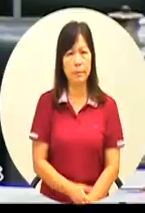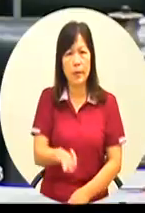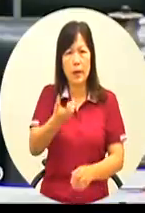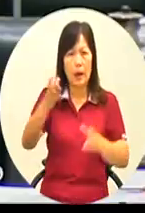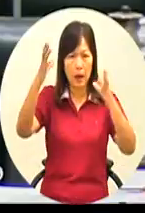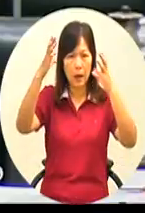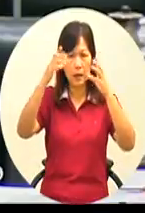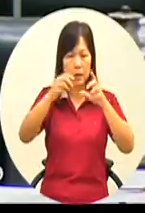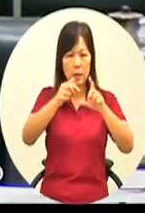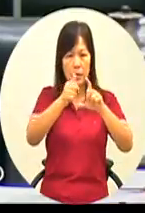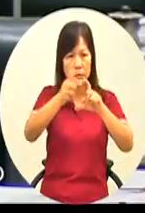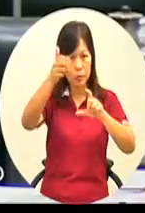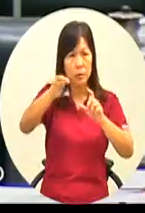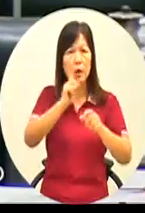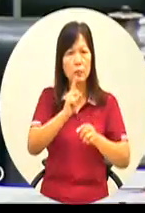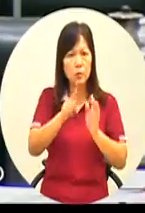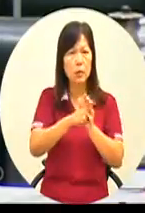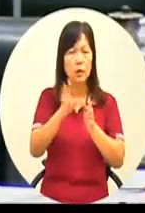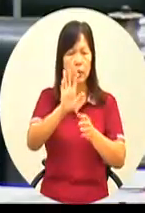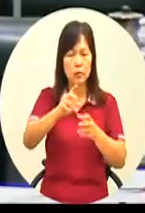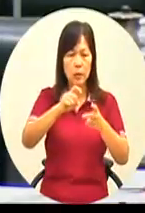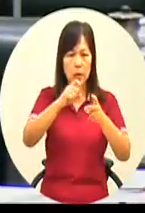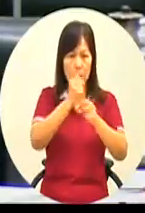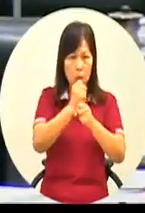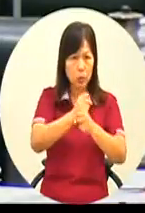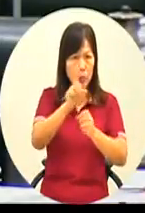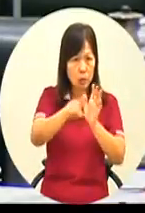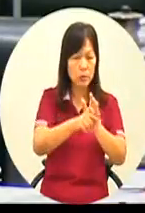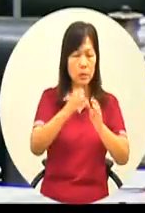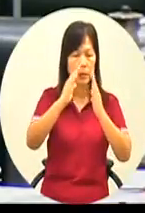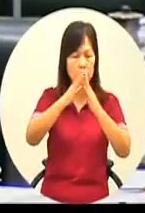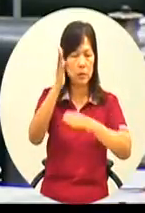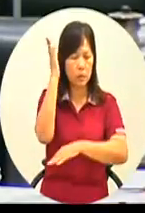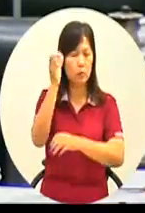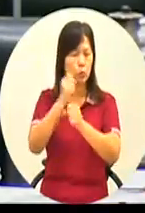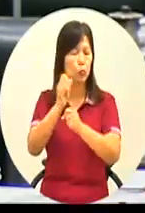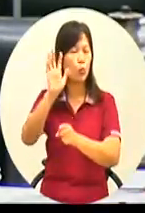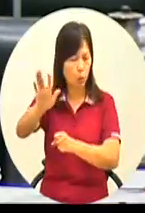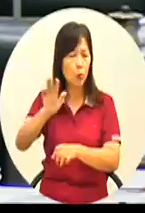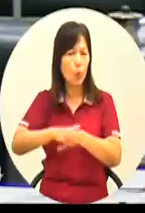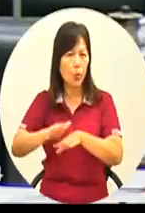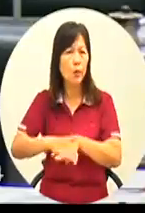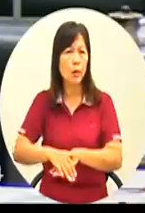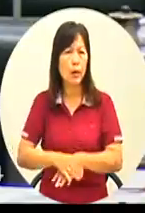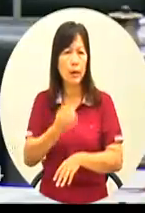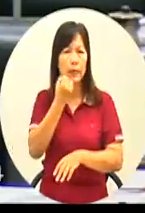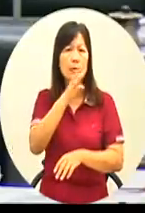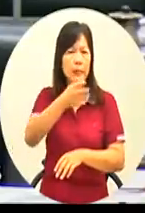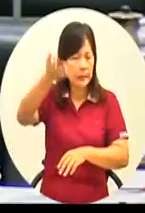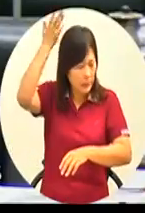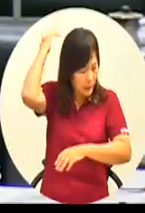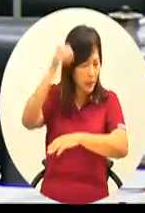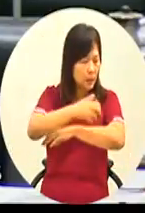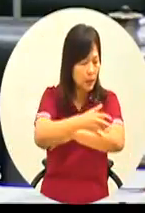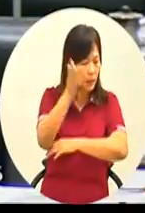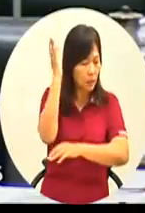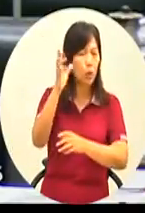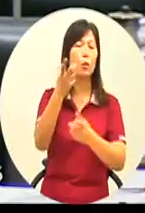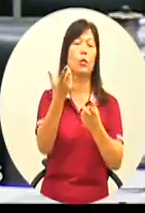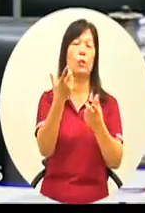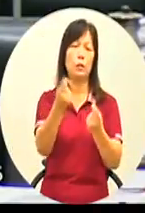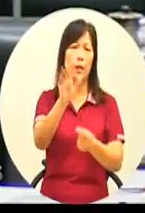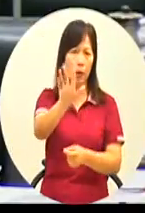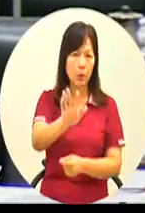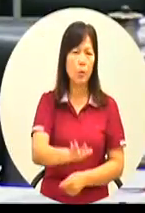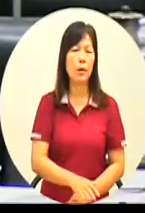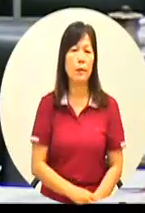刚刚谢区长所讲的，有些工程我们市政府会做，但是呢，以前县政府也在做啊，同样在